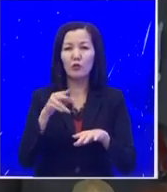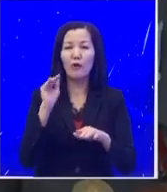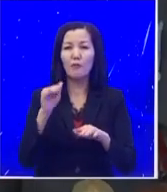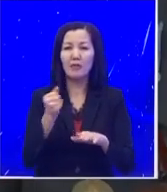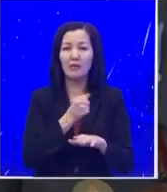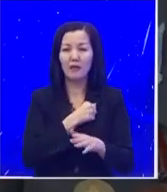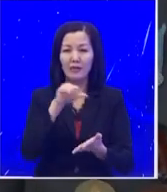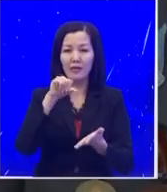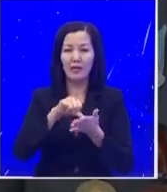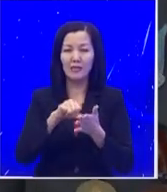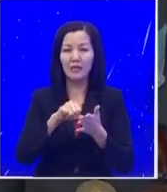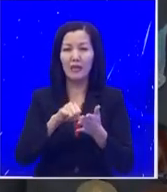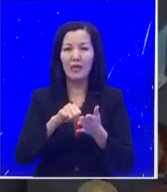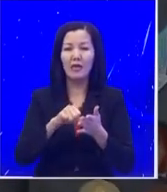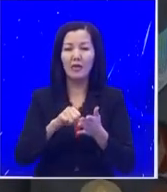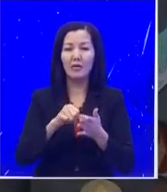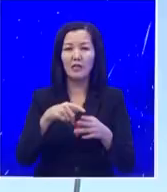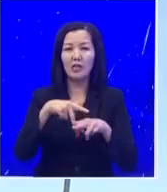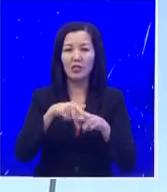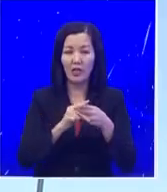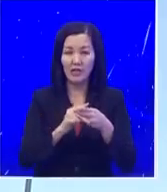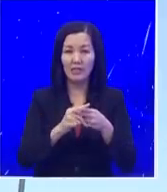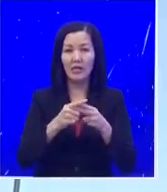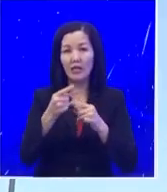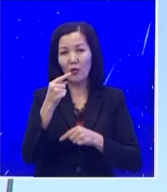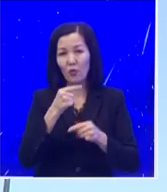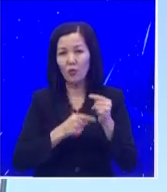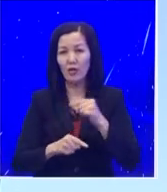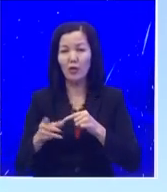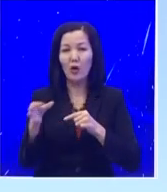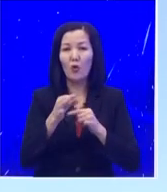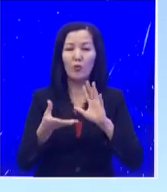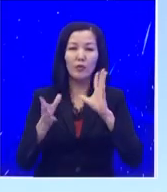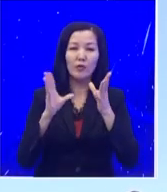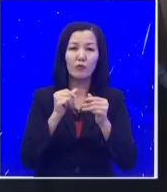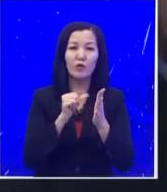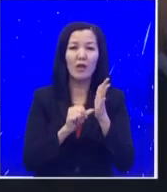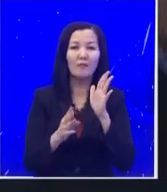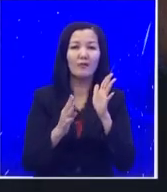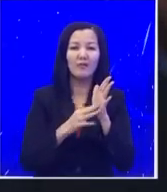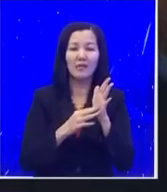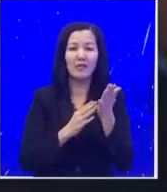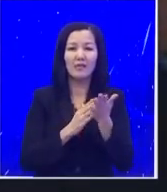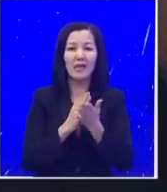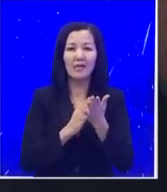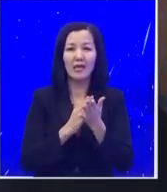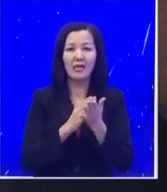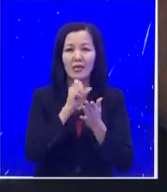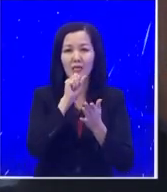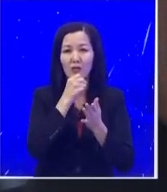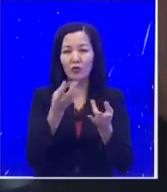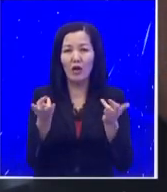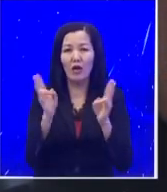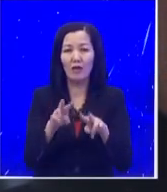аттанды. Оның тең жартысы ғана туған жеріне аман оралды. Қазір облыс бойынша бар жоғы 68 ардагер бар. Толар сақтан қан кешіп,